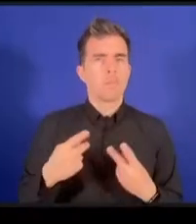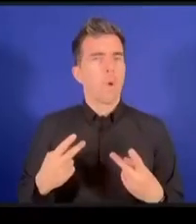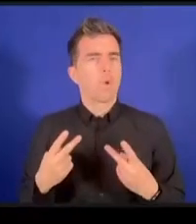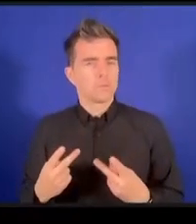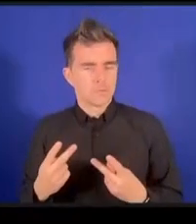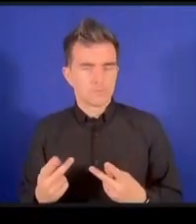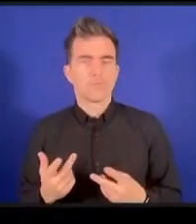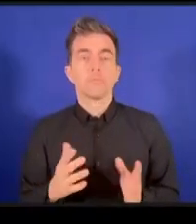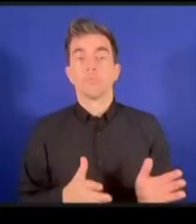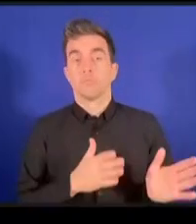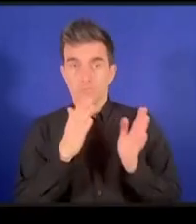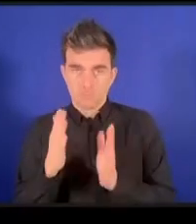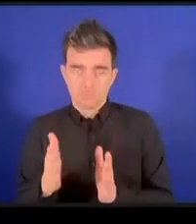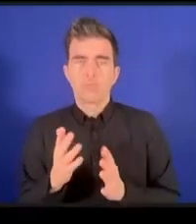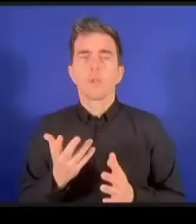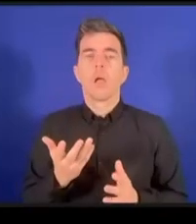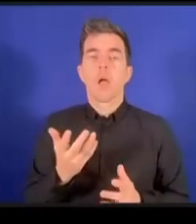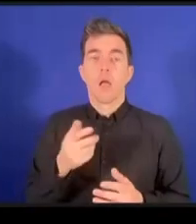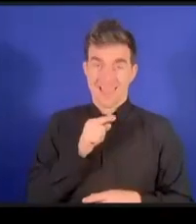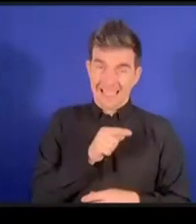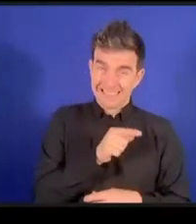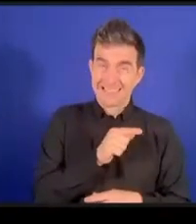поэтому Передовая